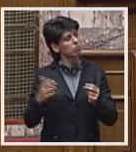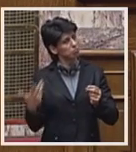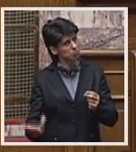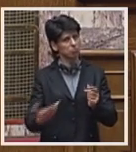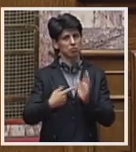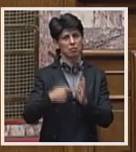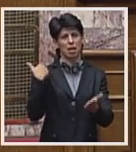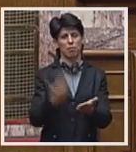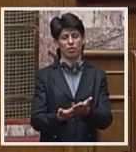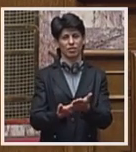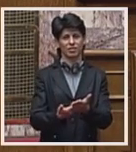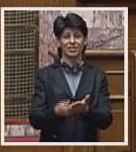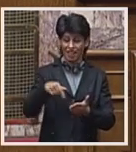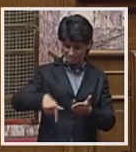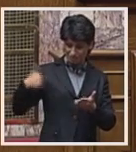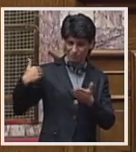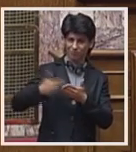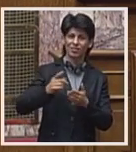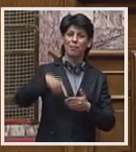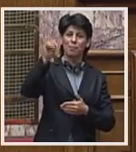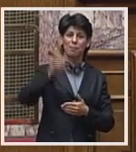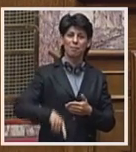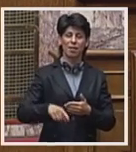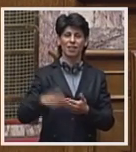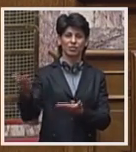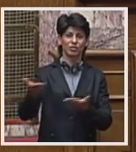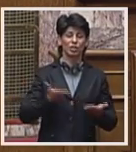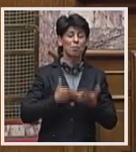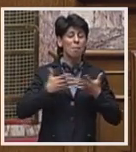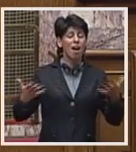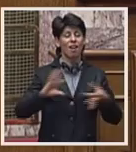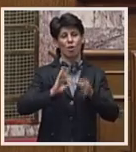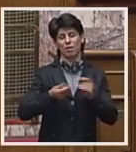Φιλοξενούμε αυτές τις μέρες μια ακόμα μεγάλη Ολυμπιακή οργάνωση.